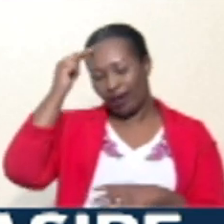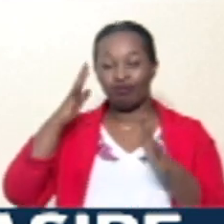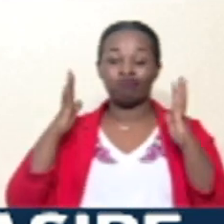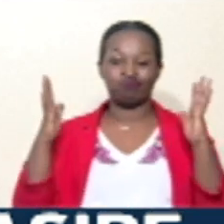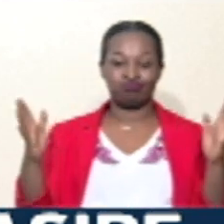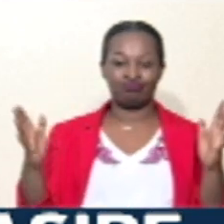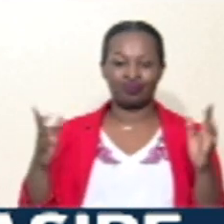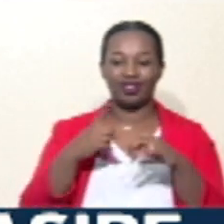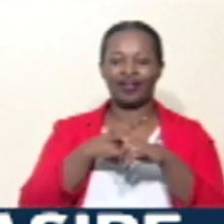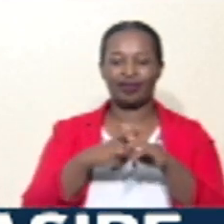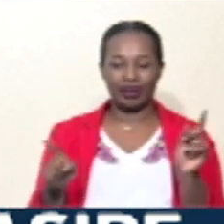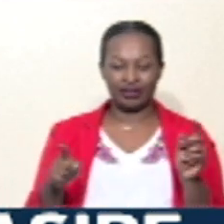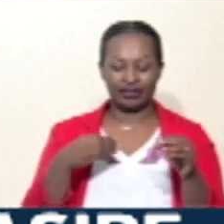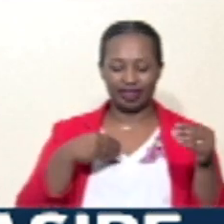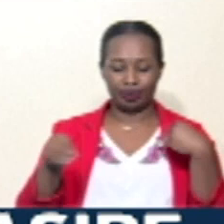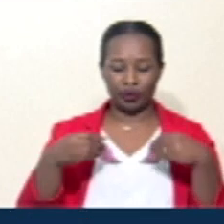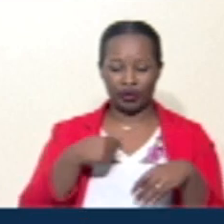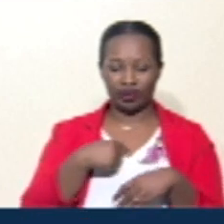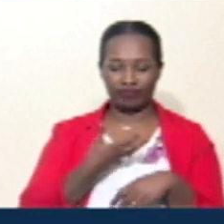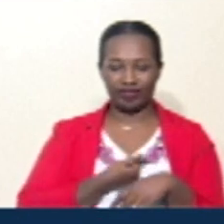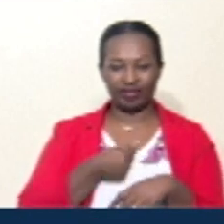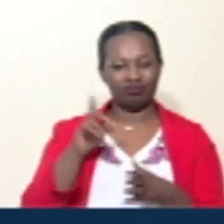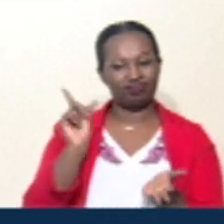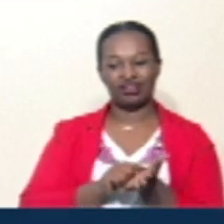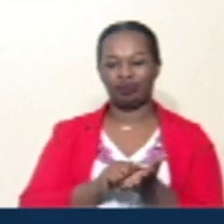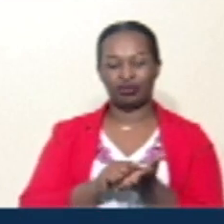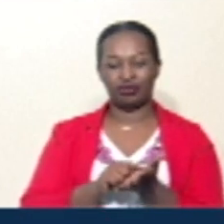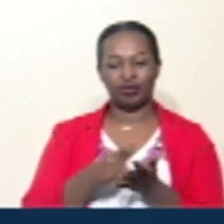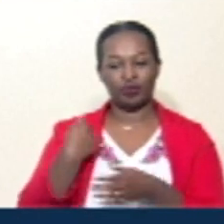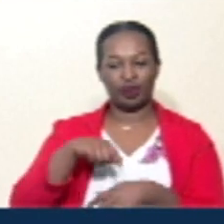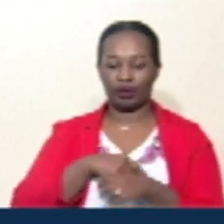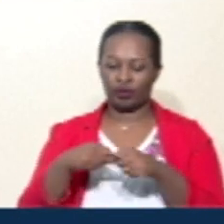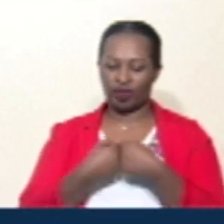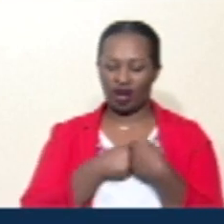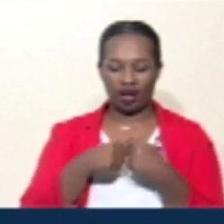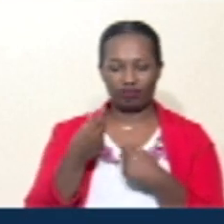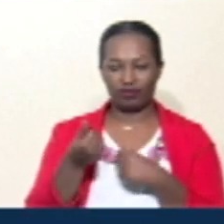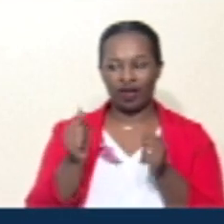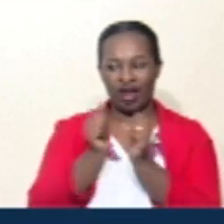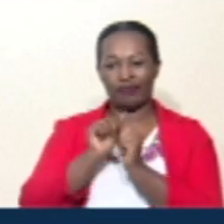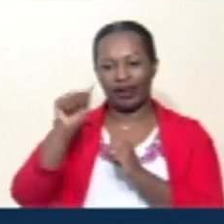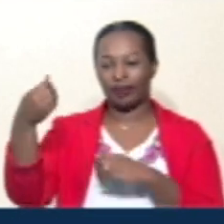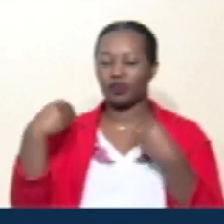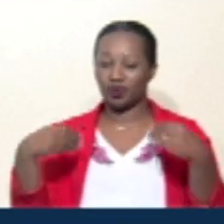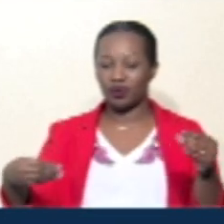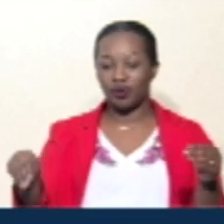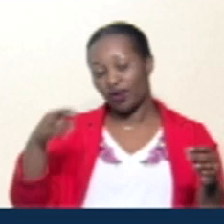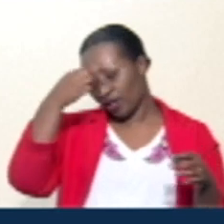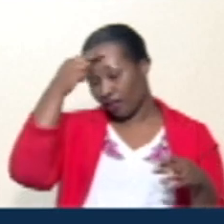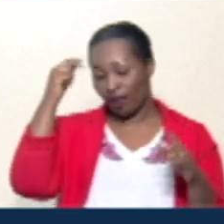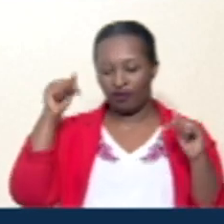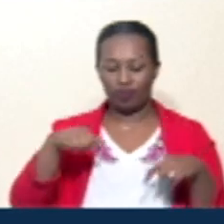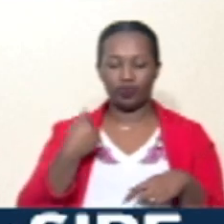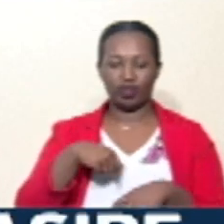binini. Gusa ariko ibikoresho dufite birahendutse, turahangana ku biciro n'abandi ku isoko, kuko nk'ubu